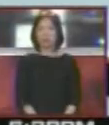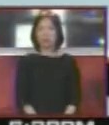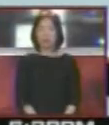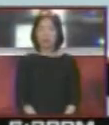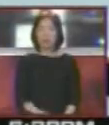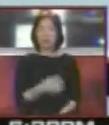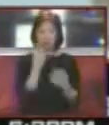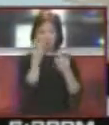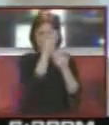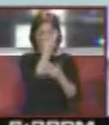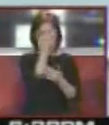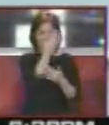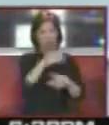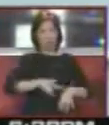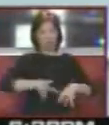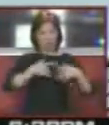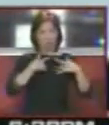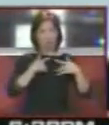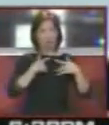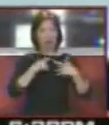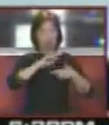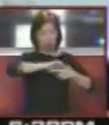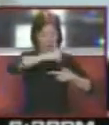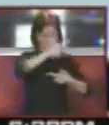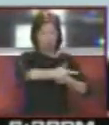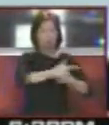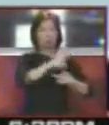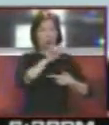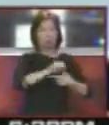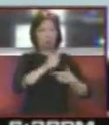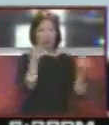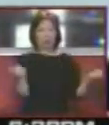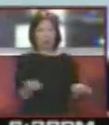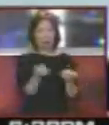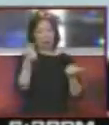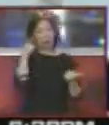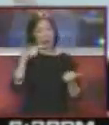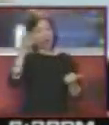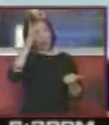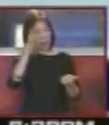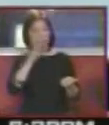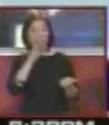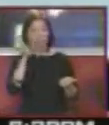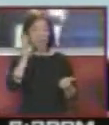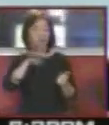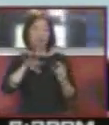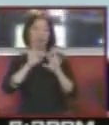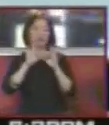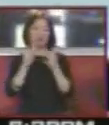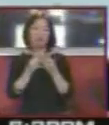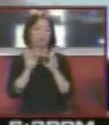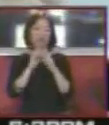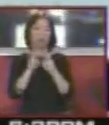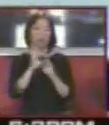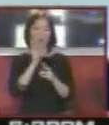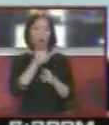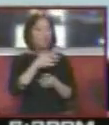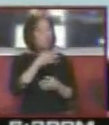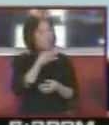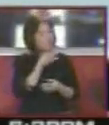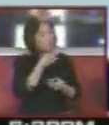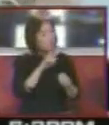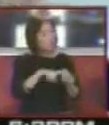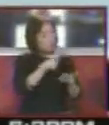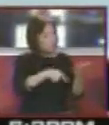na naka-standby. Tapos yung laptop and then for the parents and yung mga relatives nila, all they have to